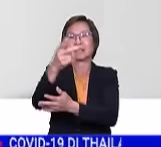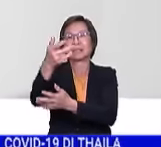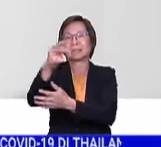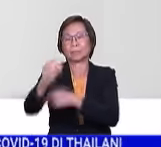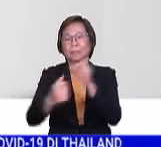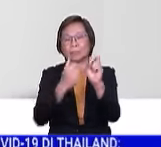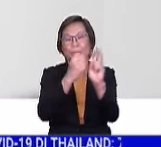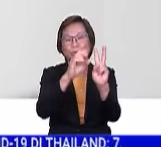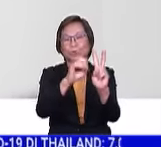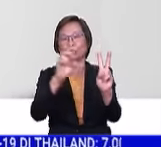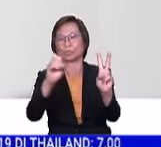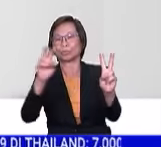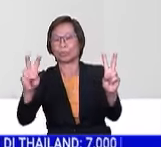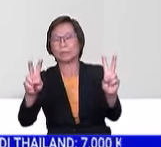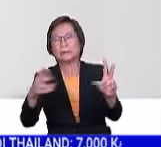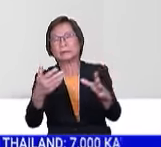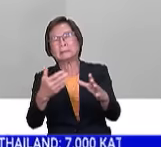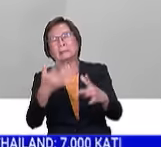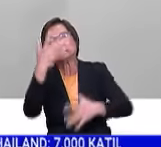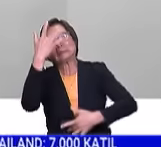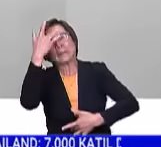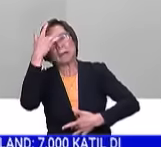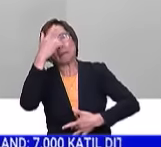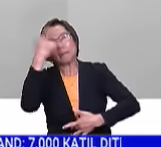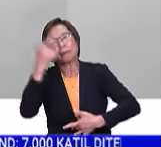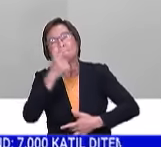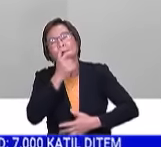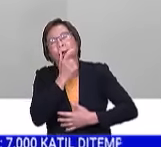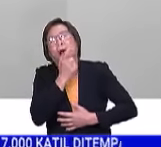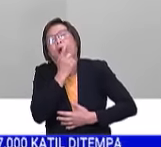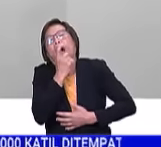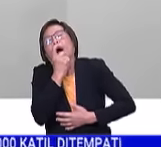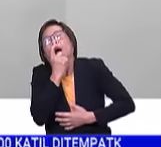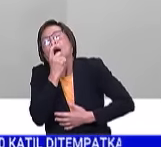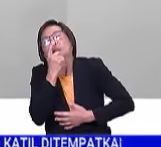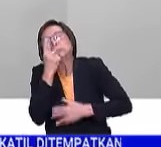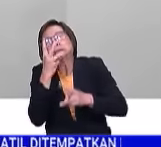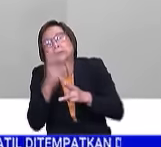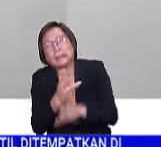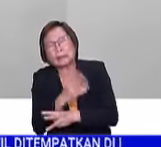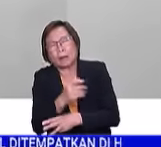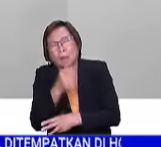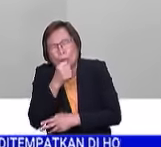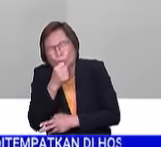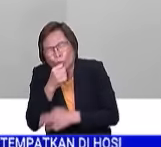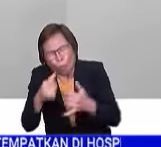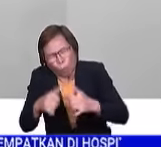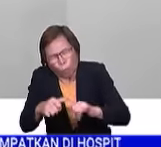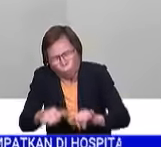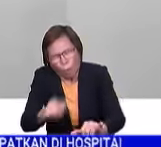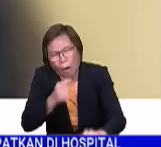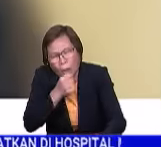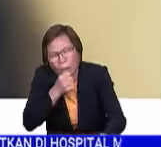2002 itu sudah terganggu akibat penyakit asma kritikal dan batuk tanpa henti.